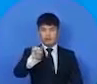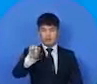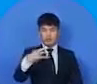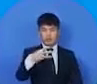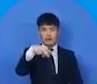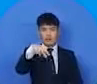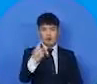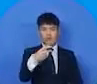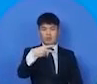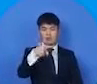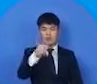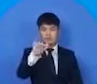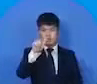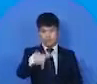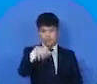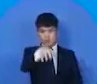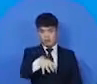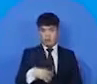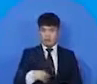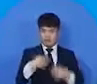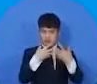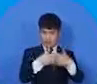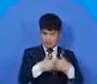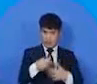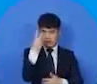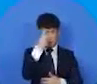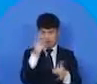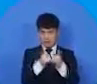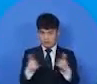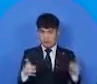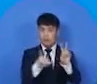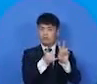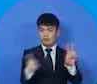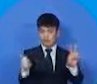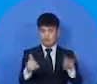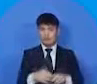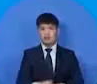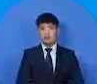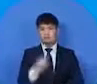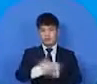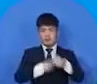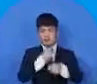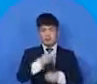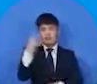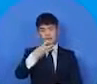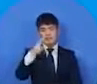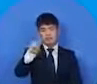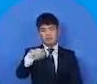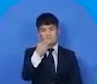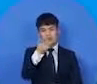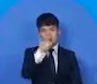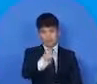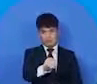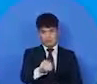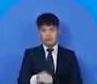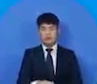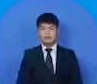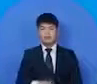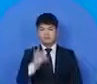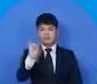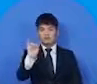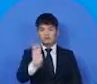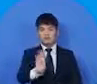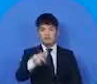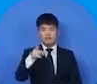손이 부식 회사에서 기계공학 기술자 및 연구원 투병을 모집합니다 임금은 연보 삼성이 100만원 이상이며 20 지는